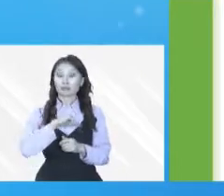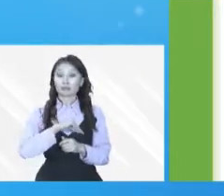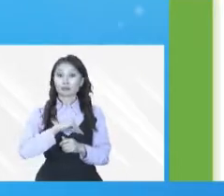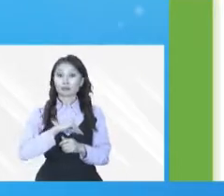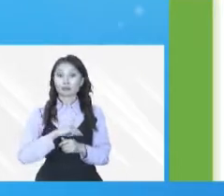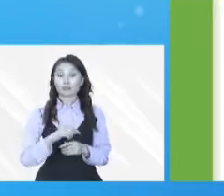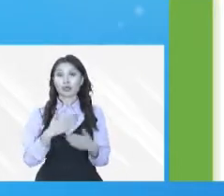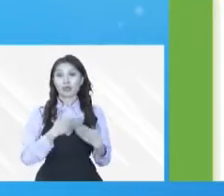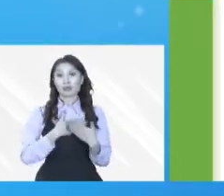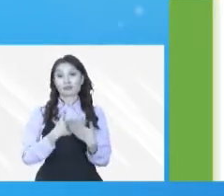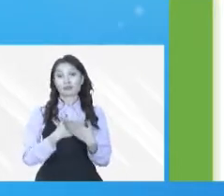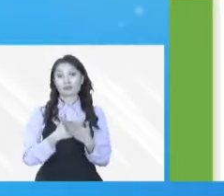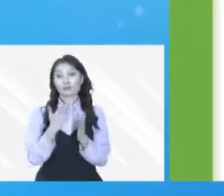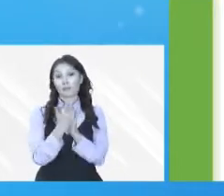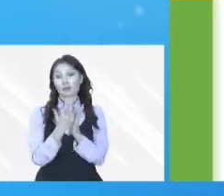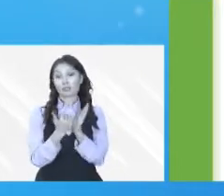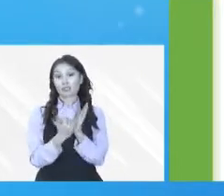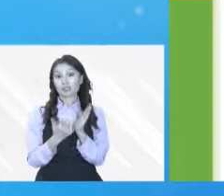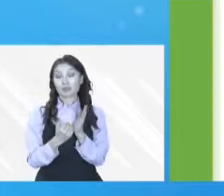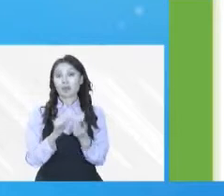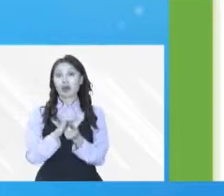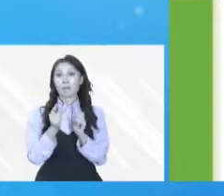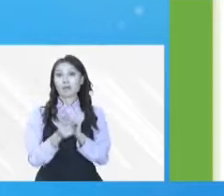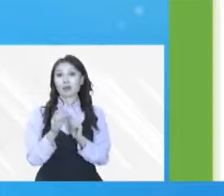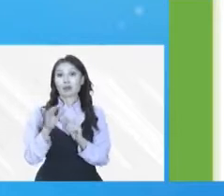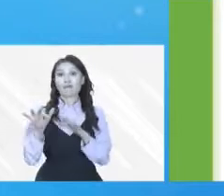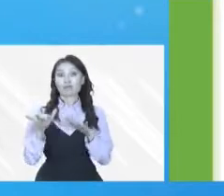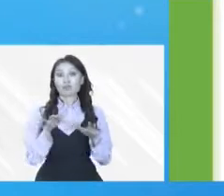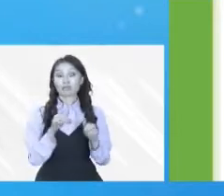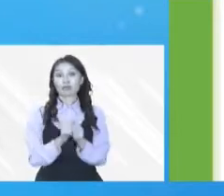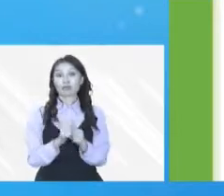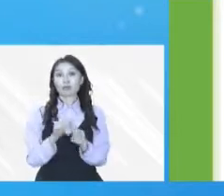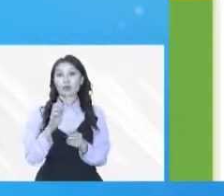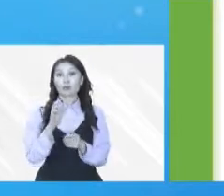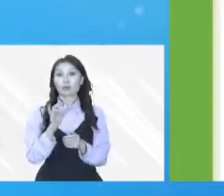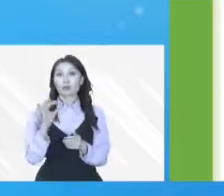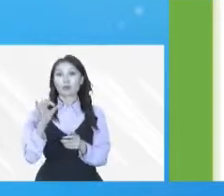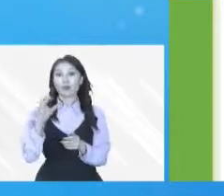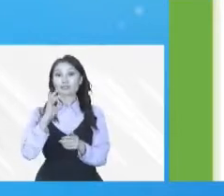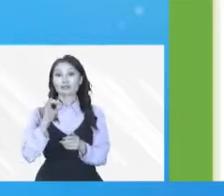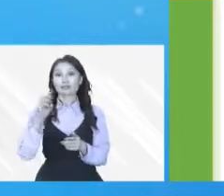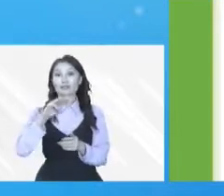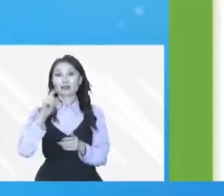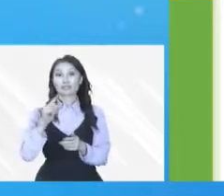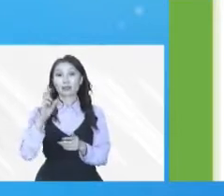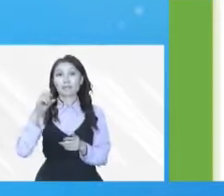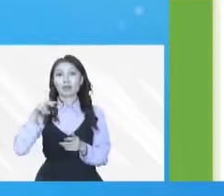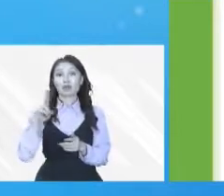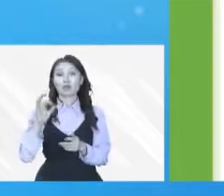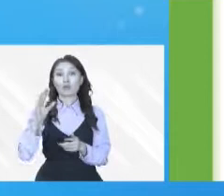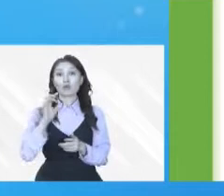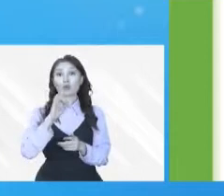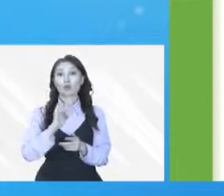характеризуется активными процессами обмена веществ, биосинтезом белков,